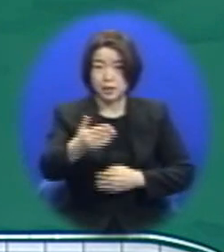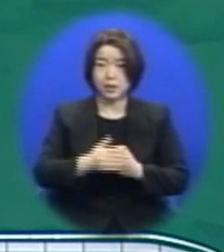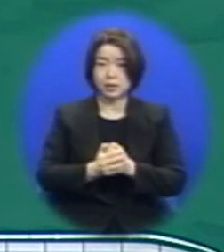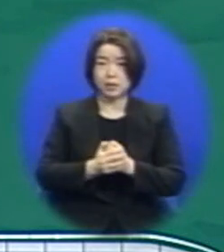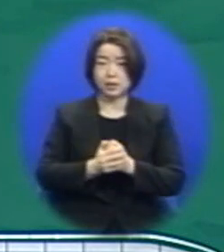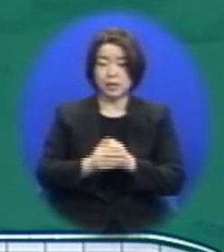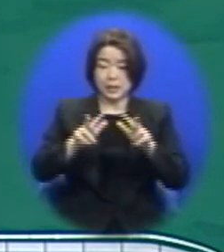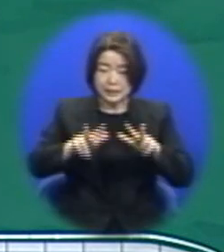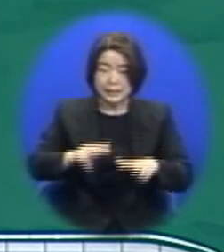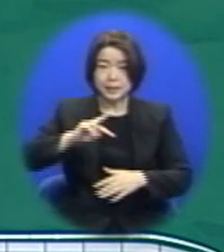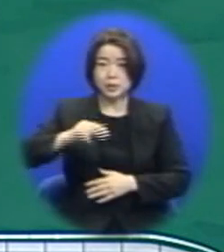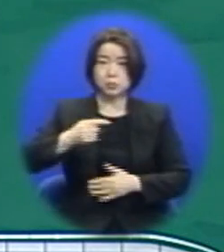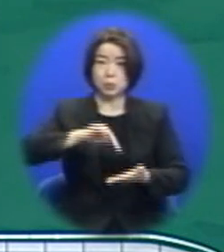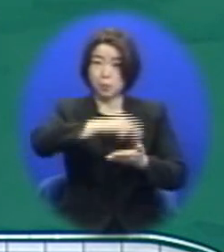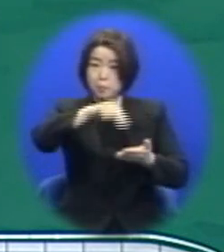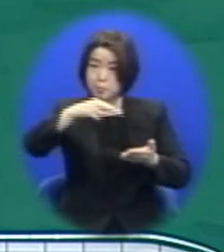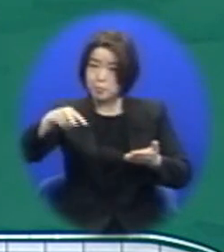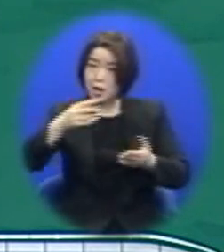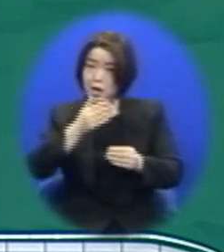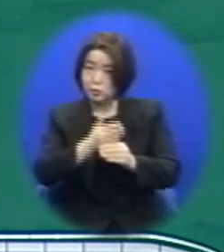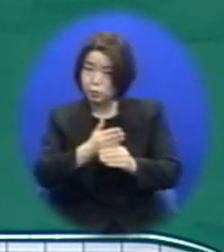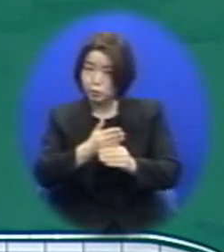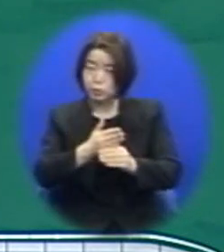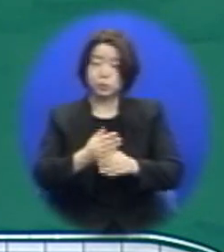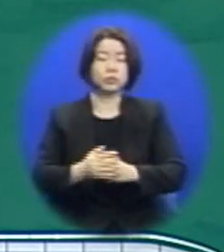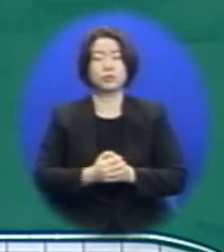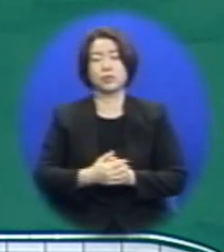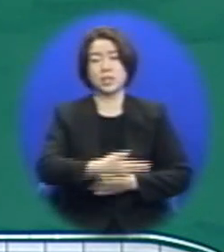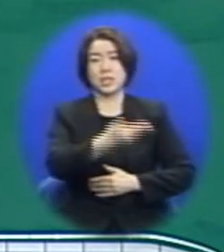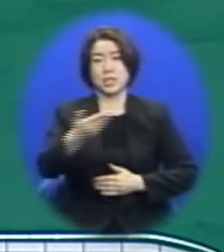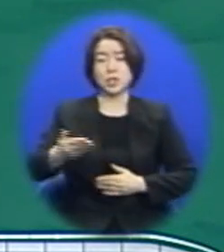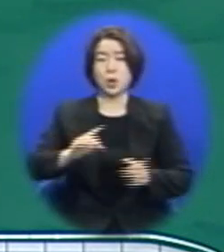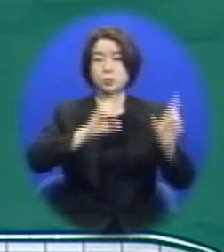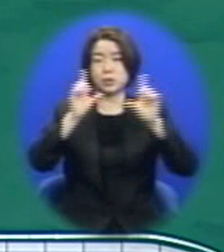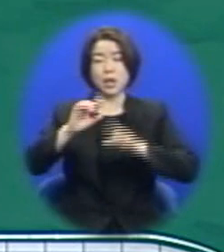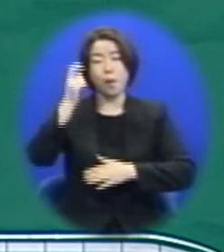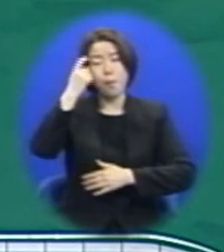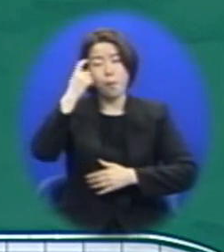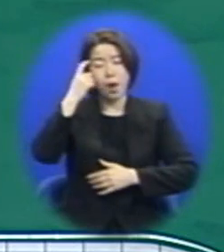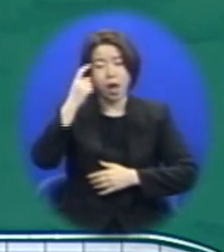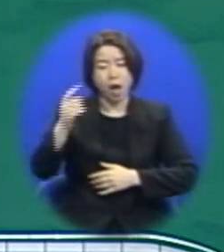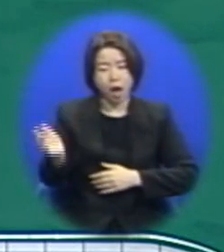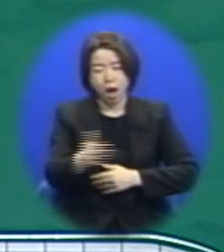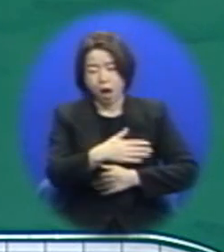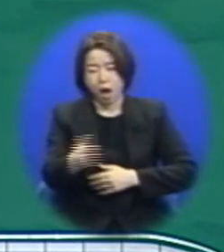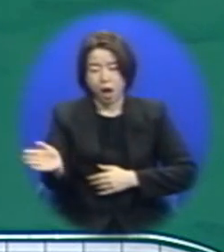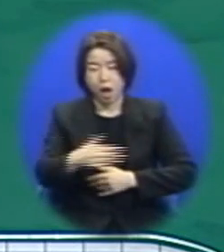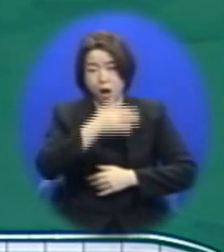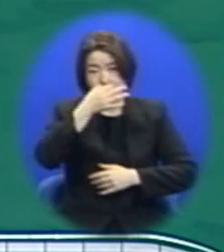방황하고 있습니까? 여러분의 삶이 왜 공허하고 힘드십니까?